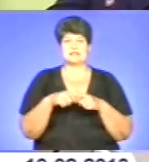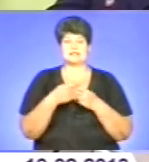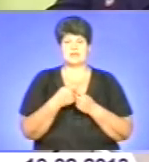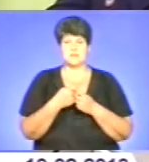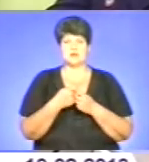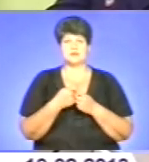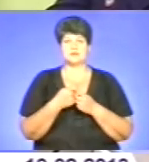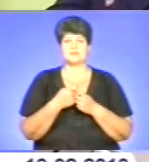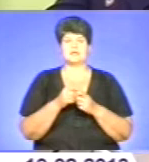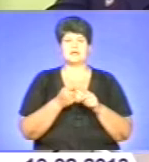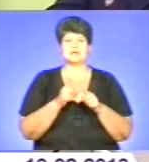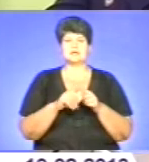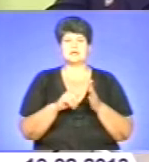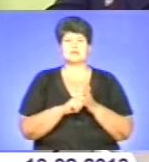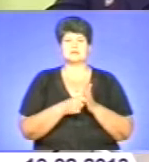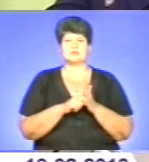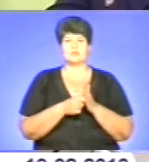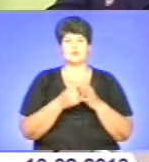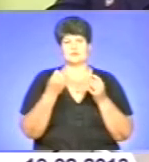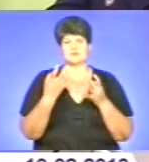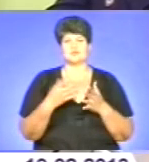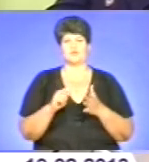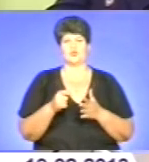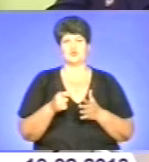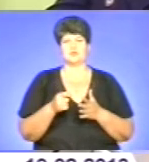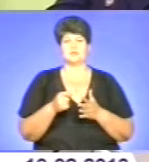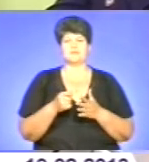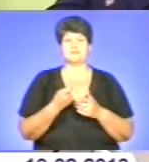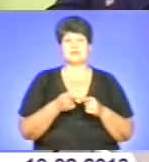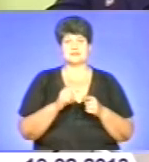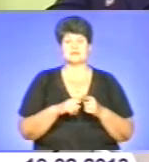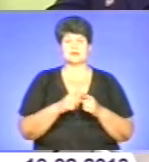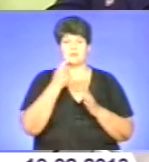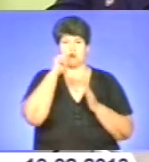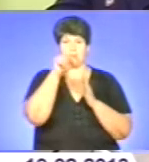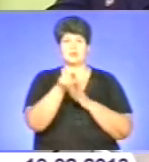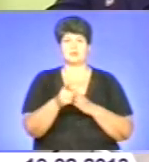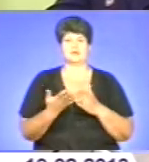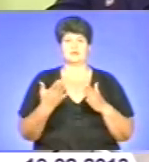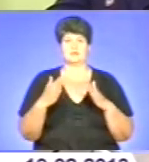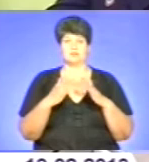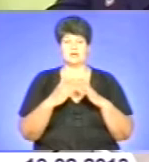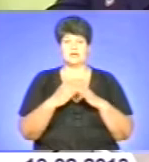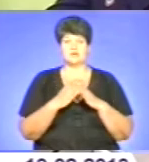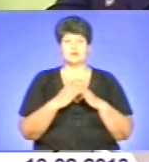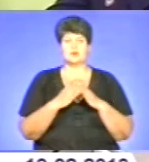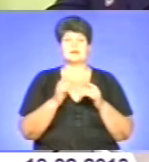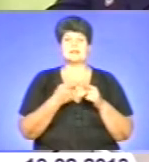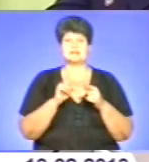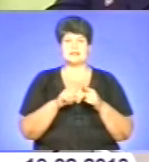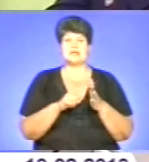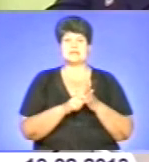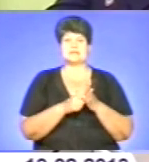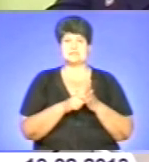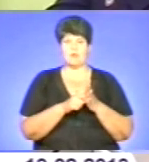даний замок розвідним простим ключом і через то після того проникнення в двері тобто даний замок оцей зм